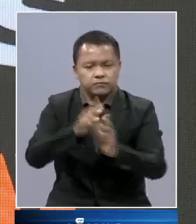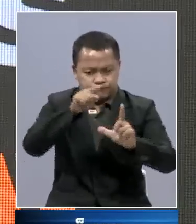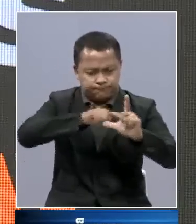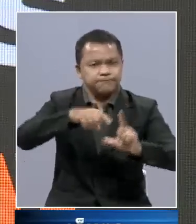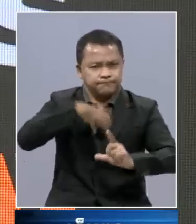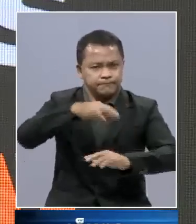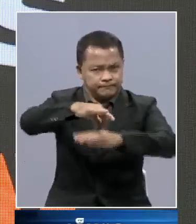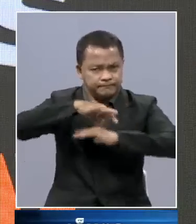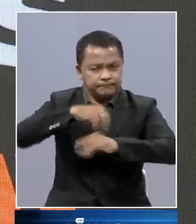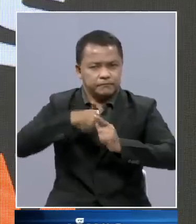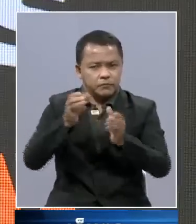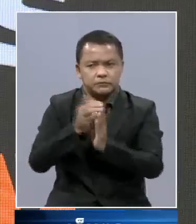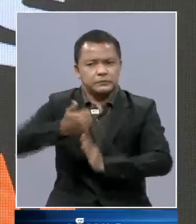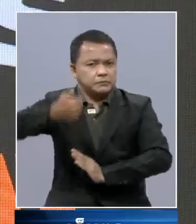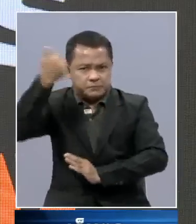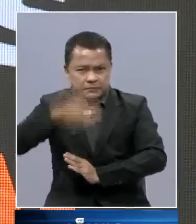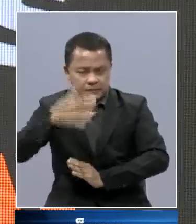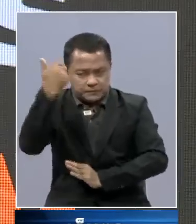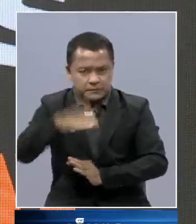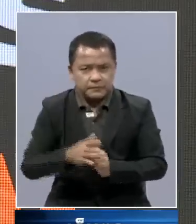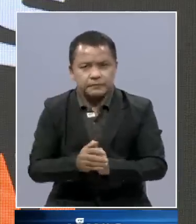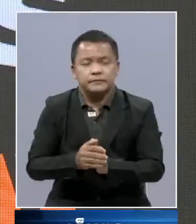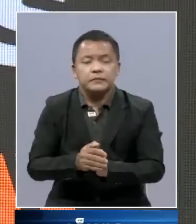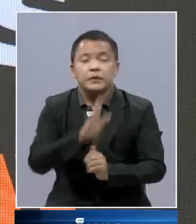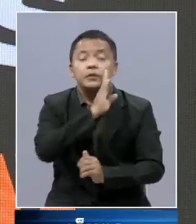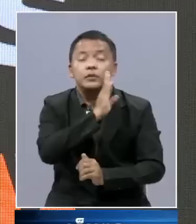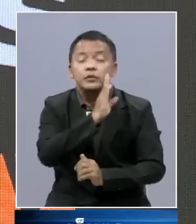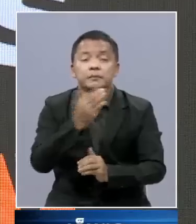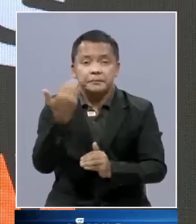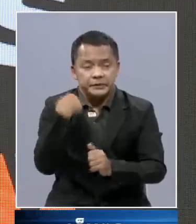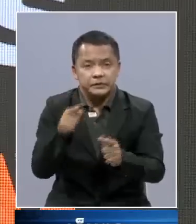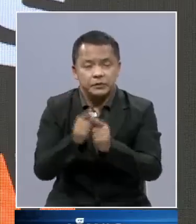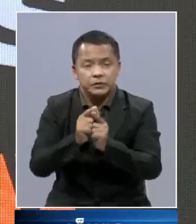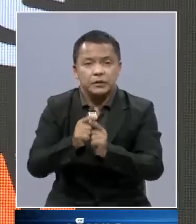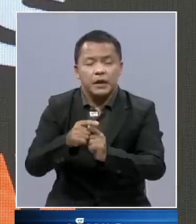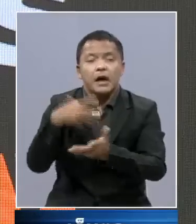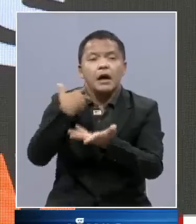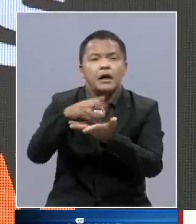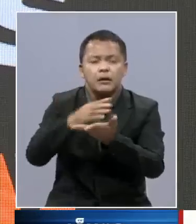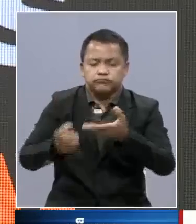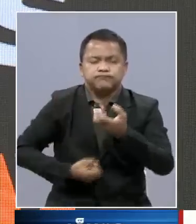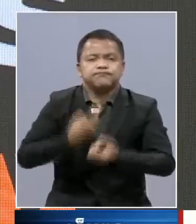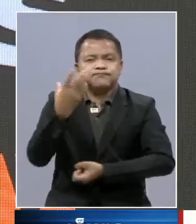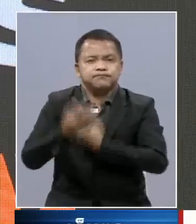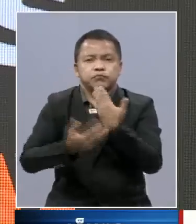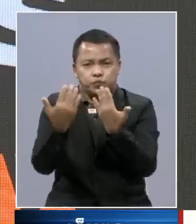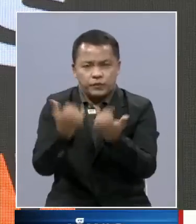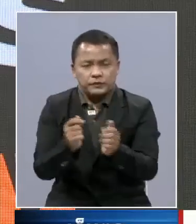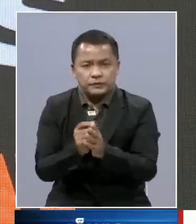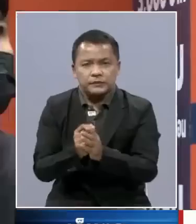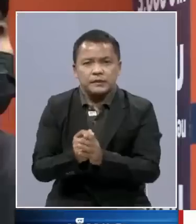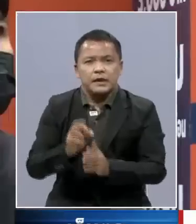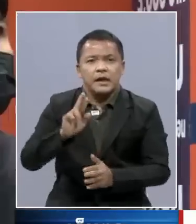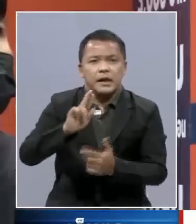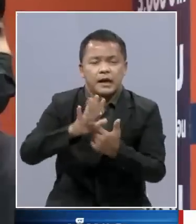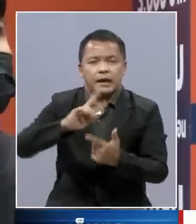าวไกลเป็นพรรคอื่นไม่ได้เด็ดขาดเนี่ยนะครับทีนี้พอมันมีเรื่องที่คุณปิยบุตรออกมาให้ความเห็นแบบนี้ปรากฏว่าล่าสุดนะครับคุณรังสิมันต์โ